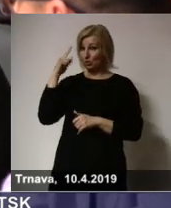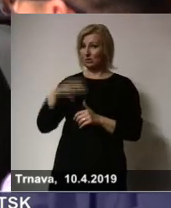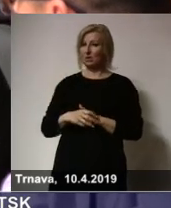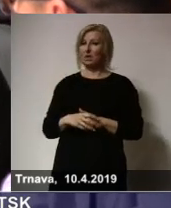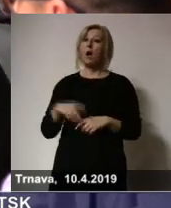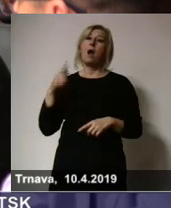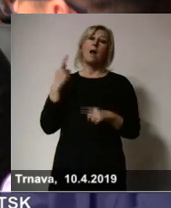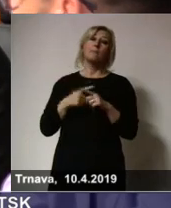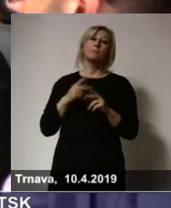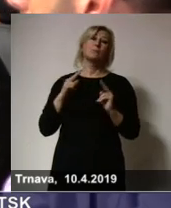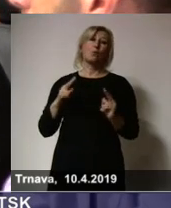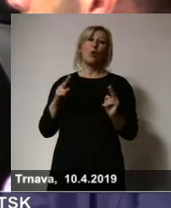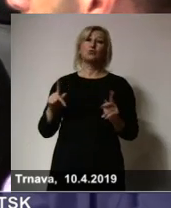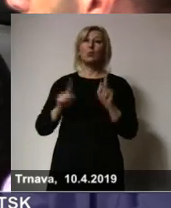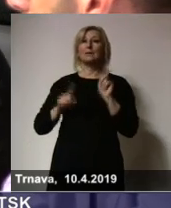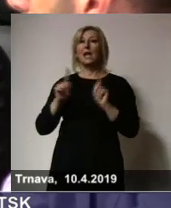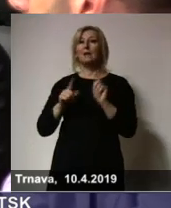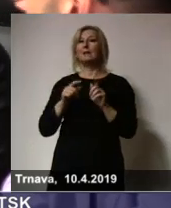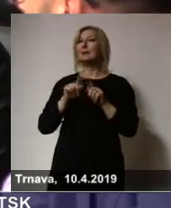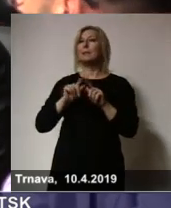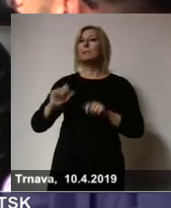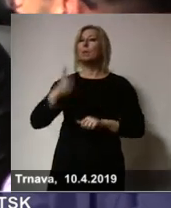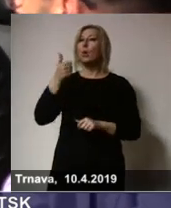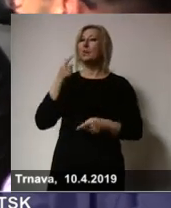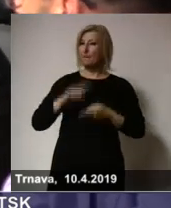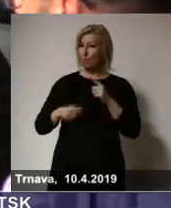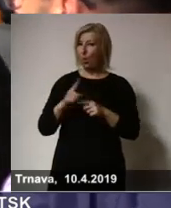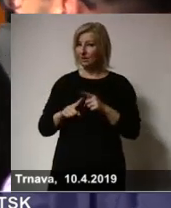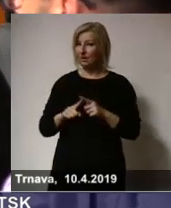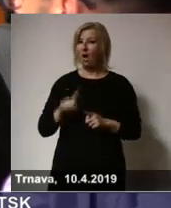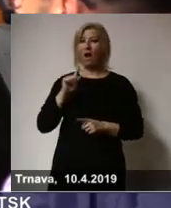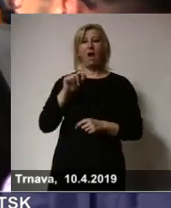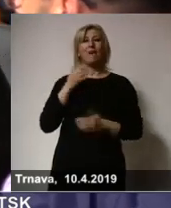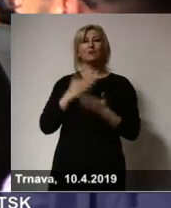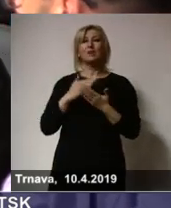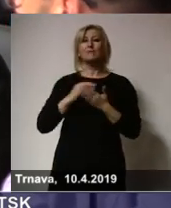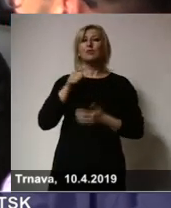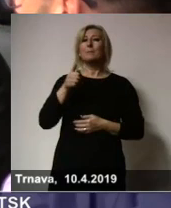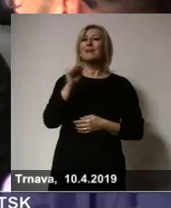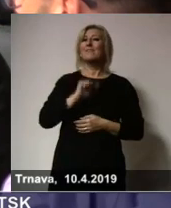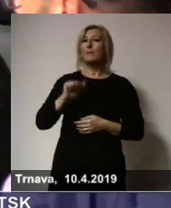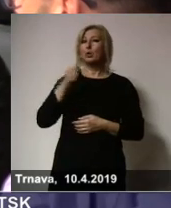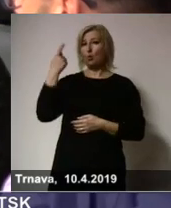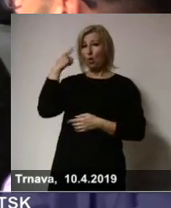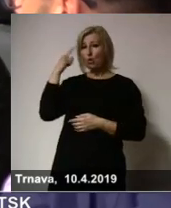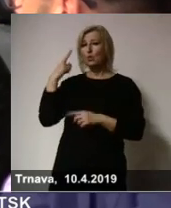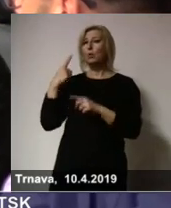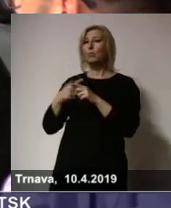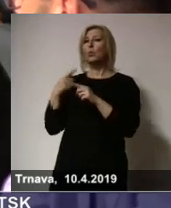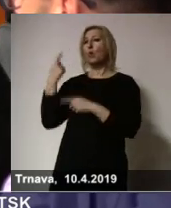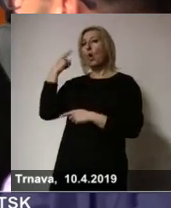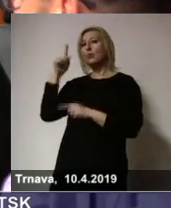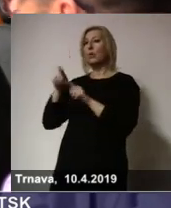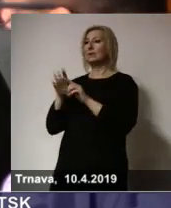politické priority, ale existujú aj odborné priority a existuje aj odborná zaujatosť. Ja som to zažil tak, že pri